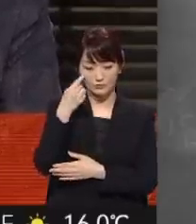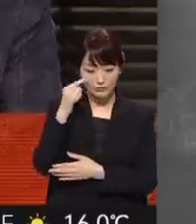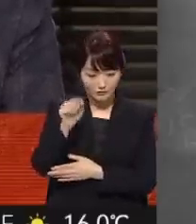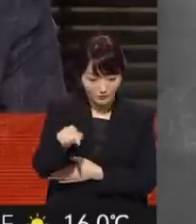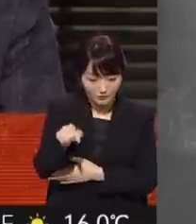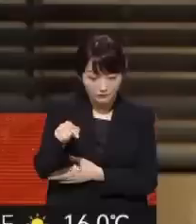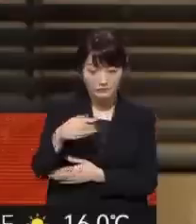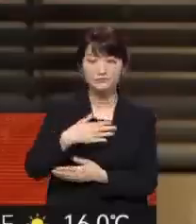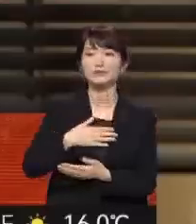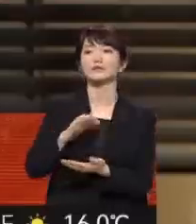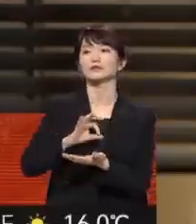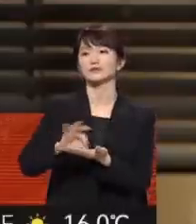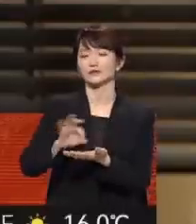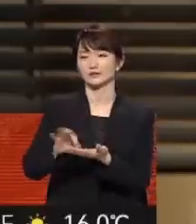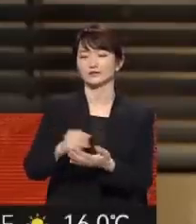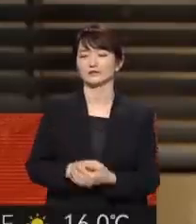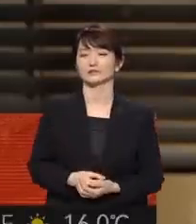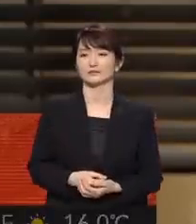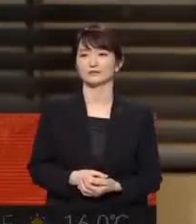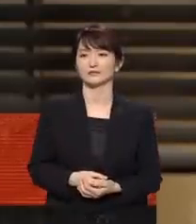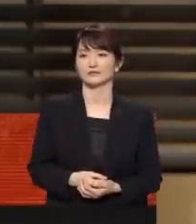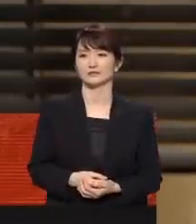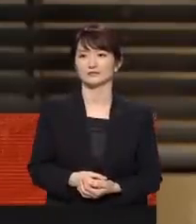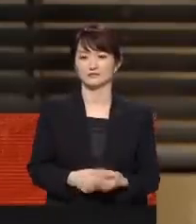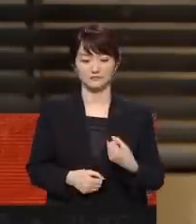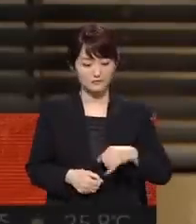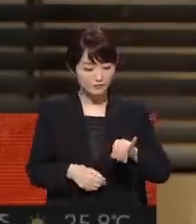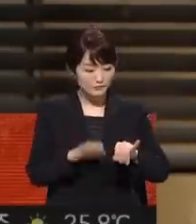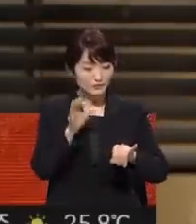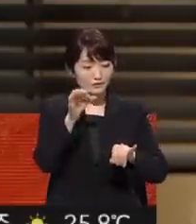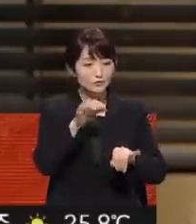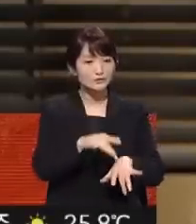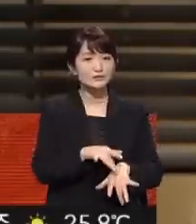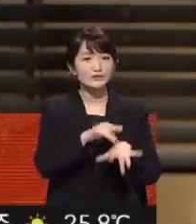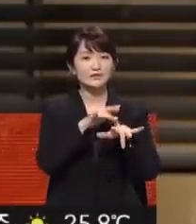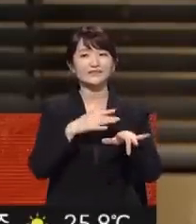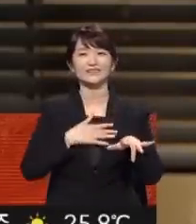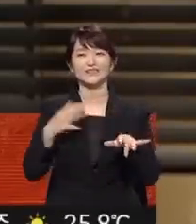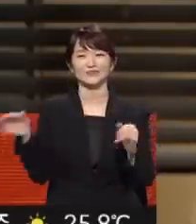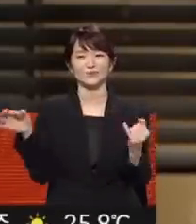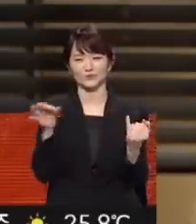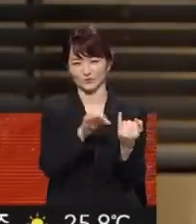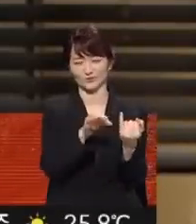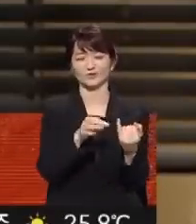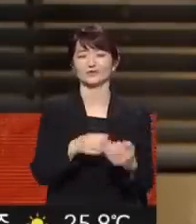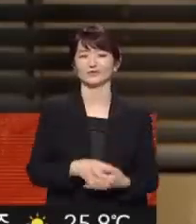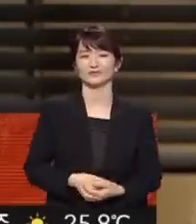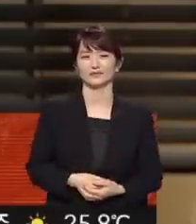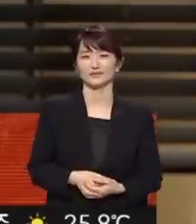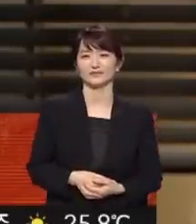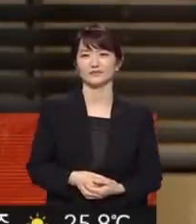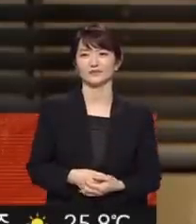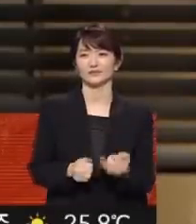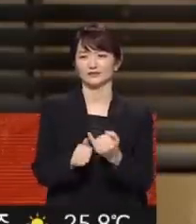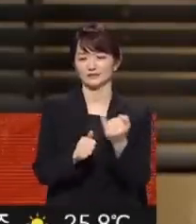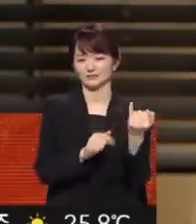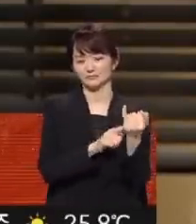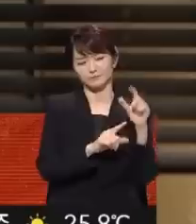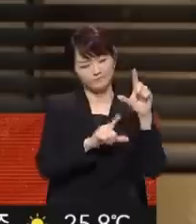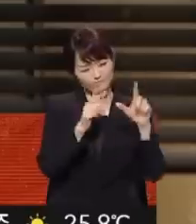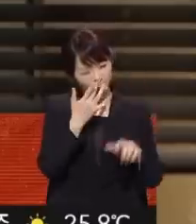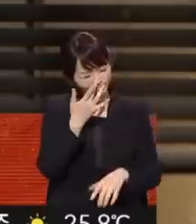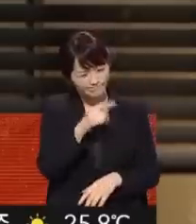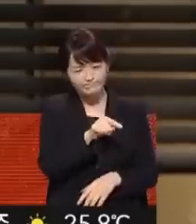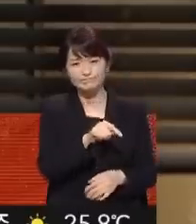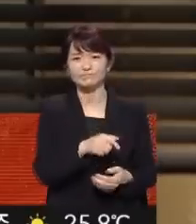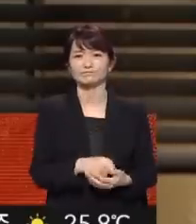알아서 메꿔놓겠죠. 그러다가 따님이 어, 내 돈 없어졌어. 그럼 메꿔줘야죠. 딸 거면. 근데 이제 사실 그 아내 태도가 난 저는 좀 이해가 안